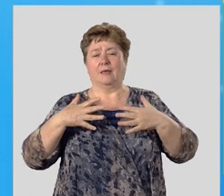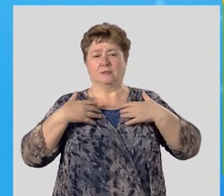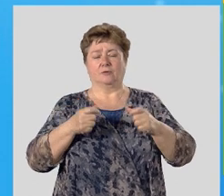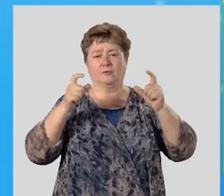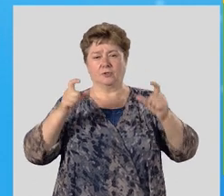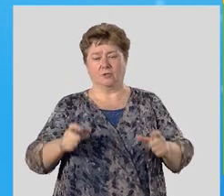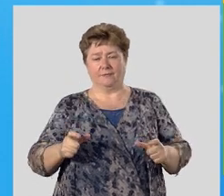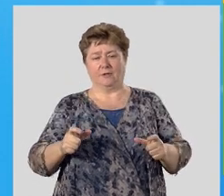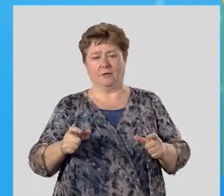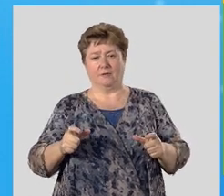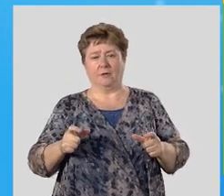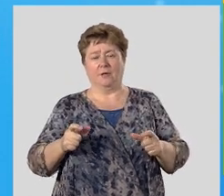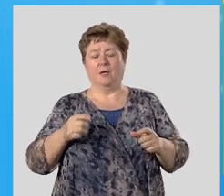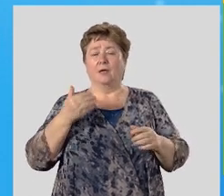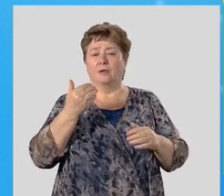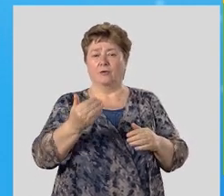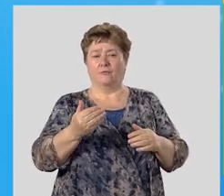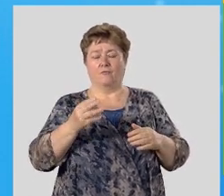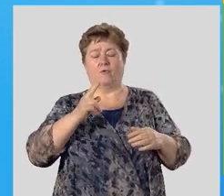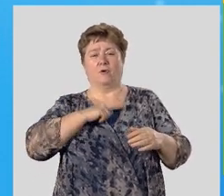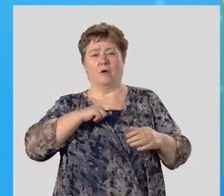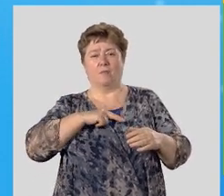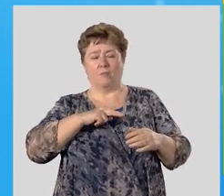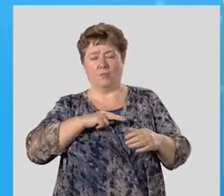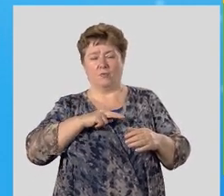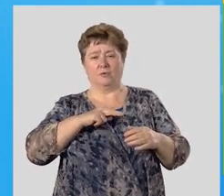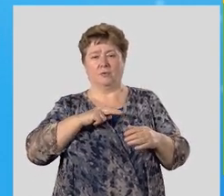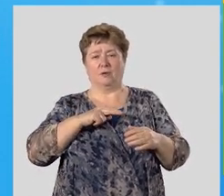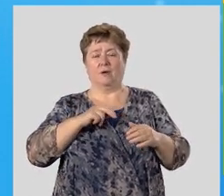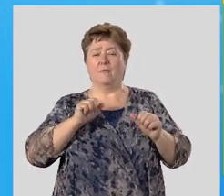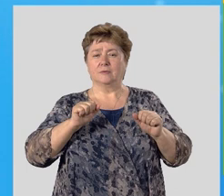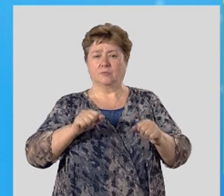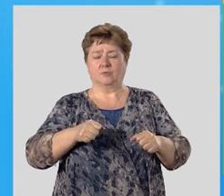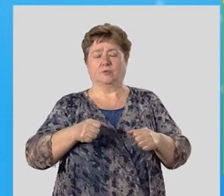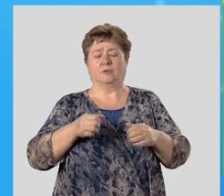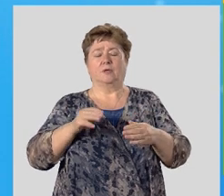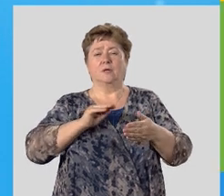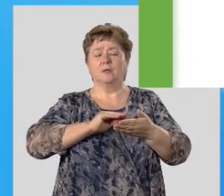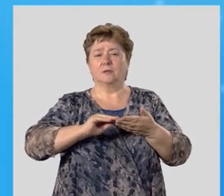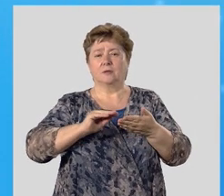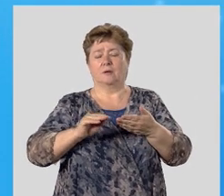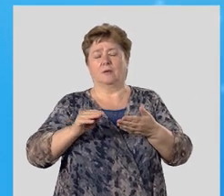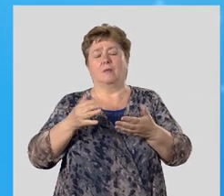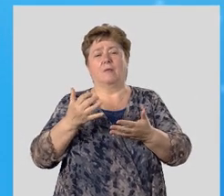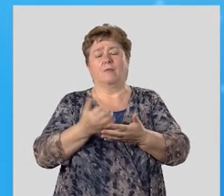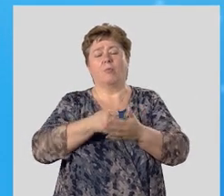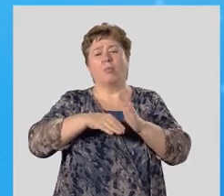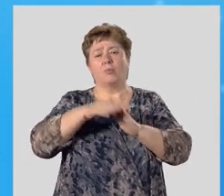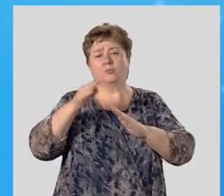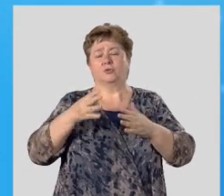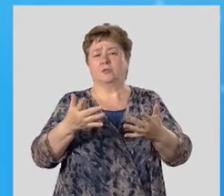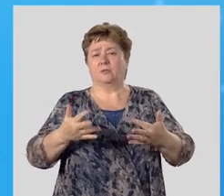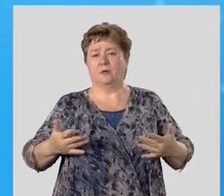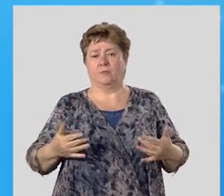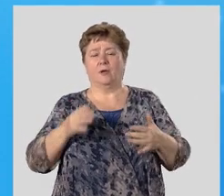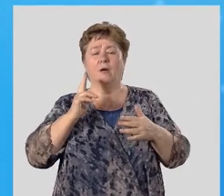здоровье человека, его работоспособность и разрабатывает оптимальные